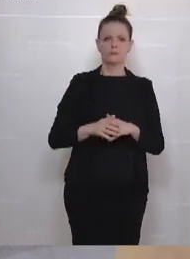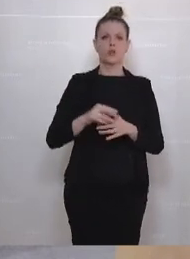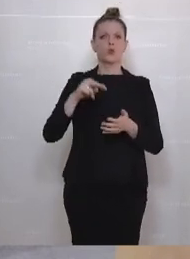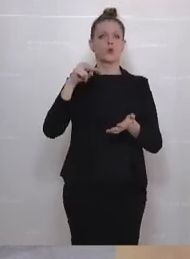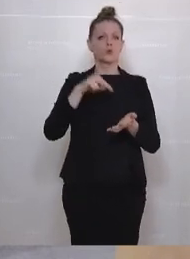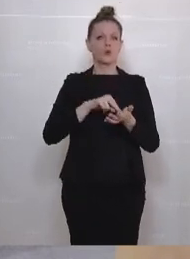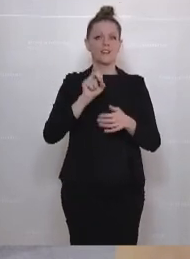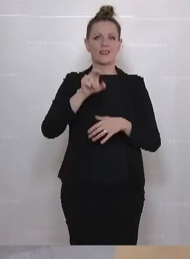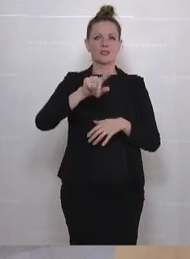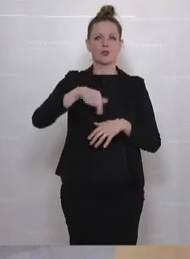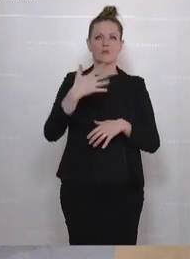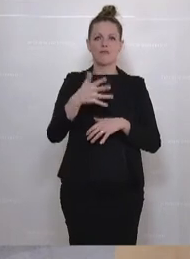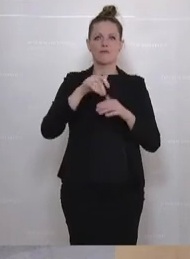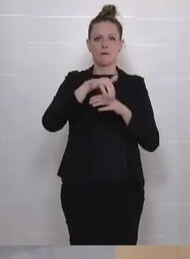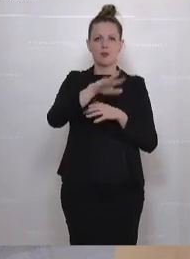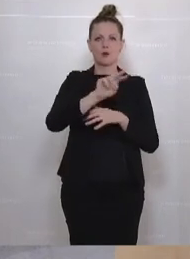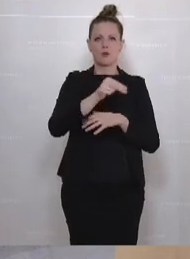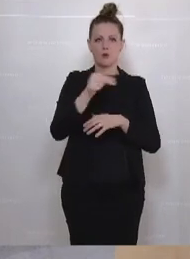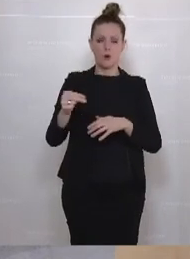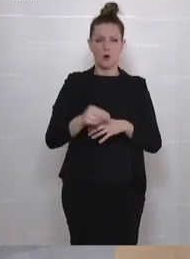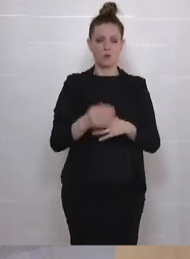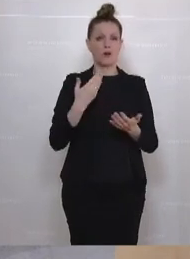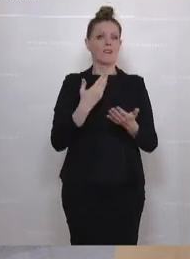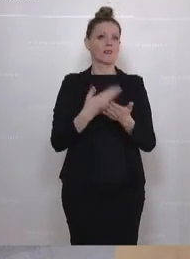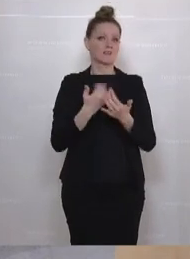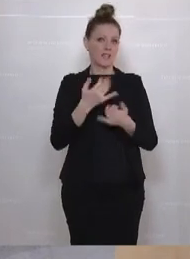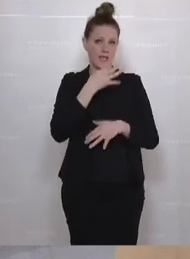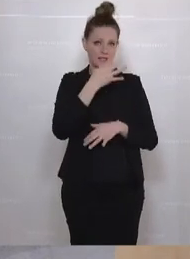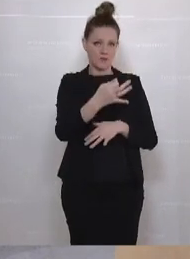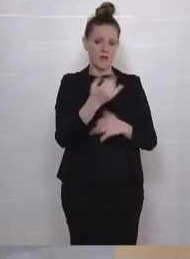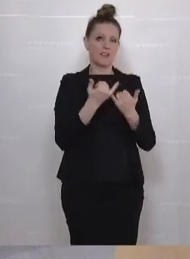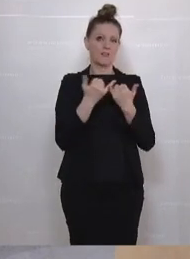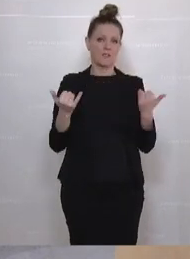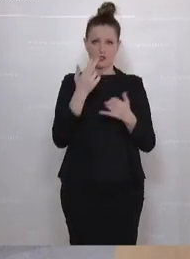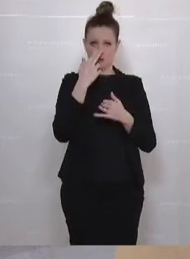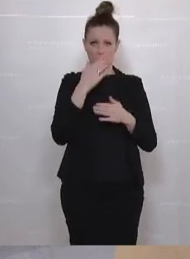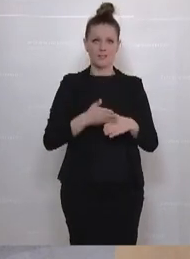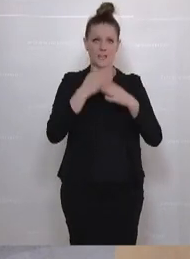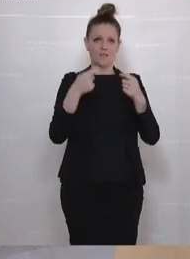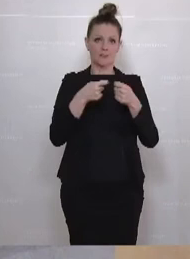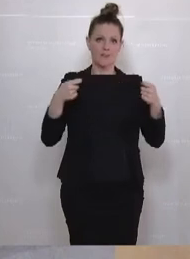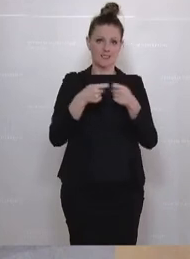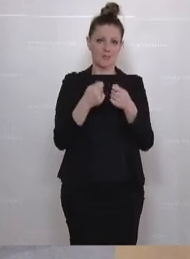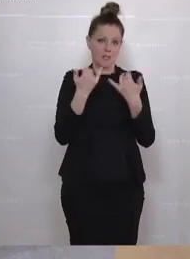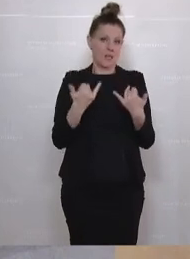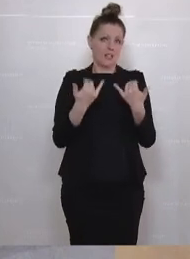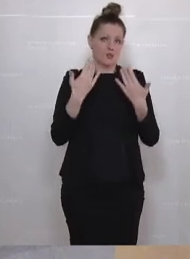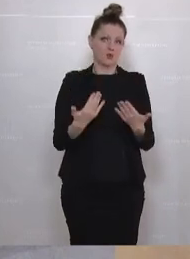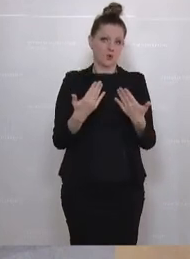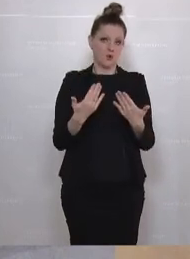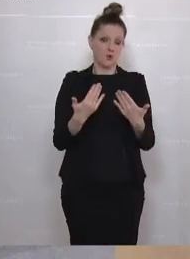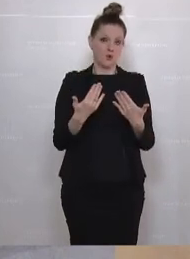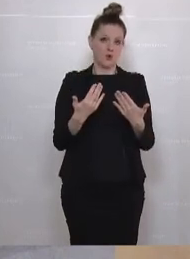von 13,5 Millionen Euro. Jetzt ist die Frage, wie soll sich diese Hilfsmaßnahmen, die da gesetzt werden, die Sie im Haus